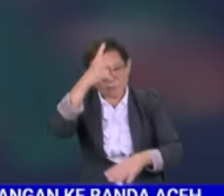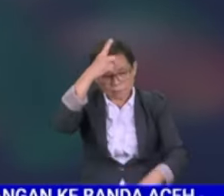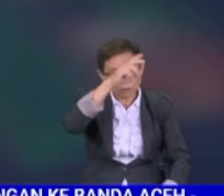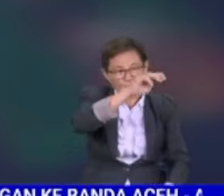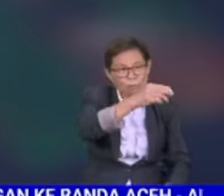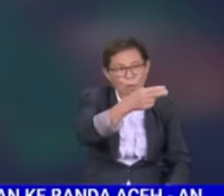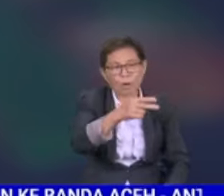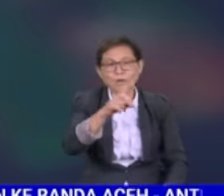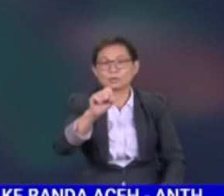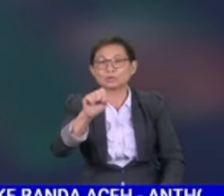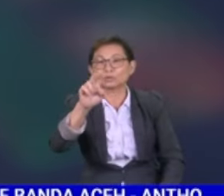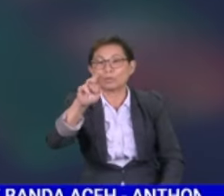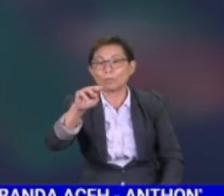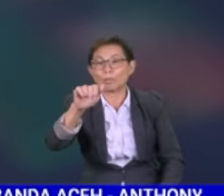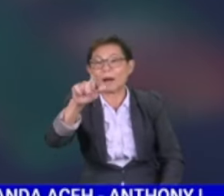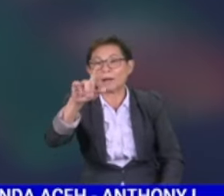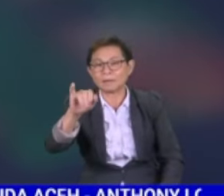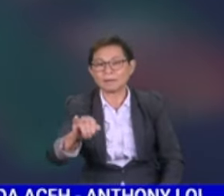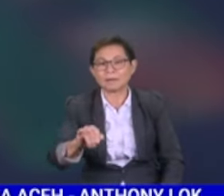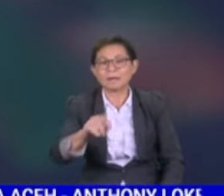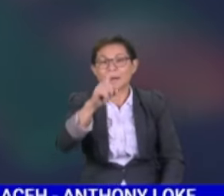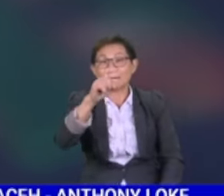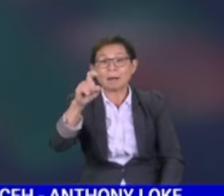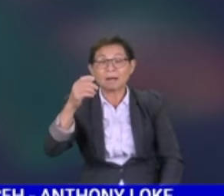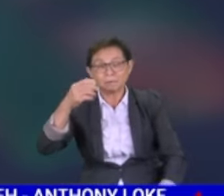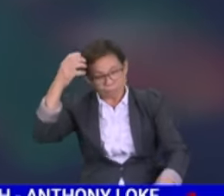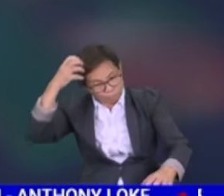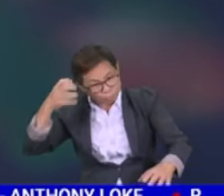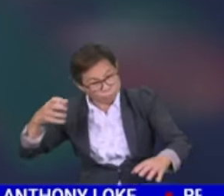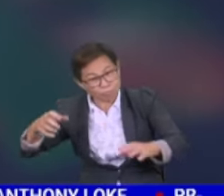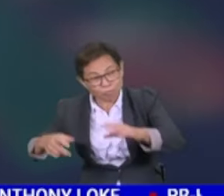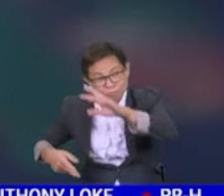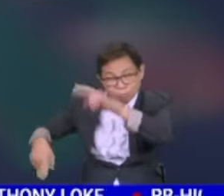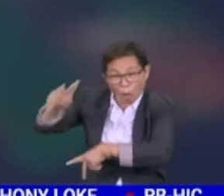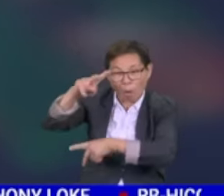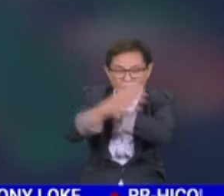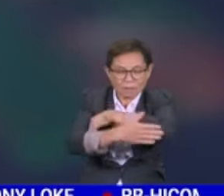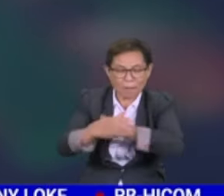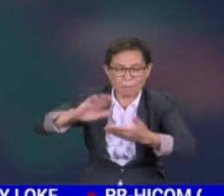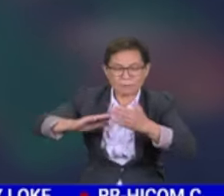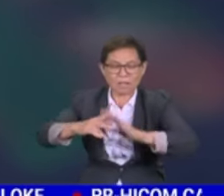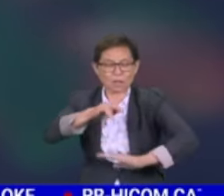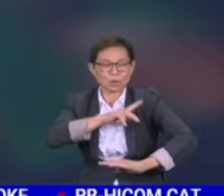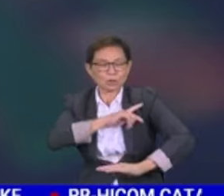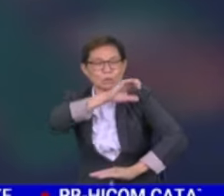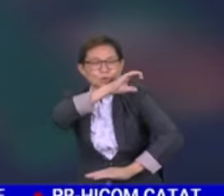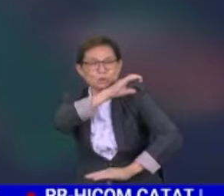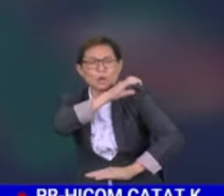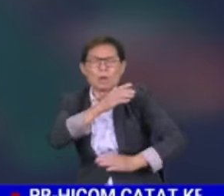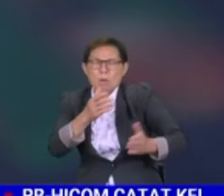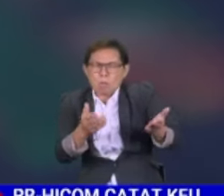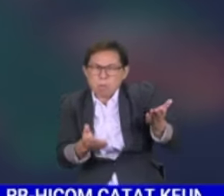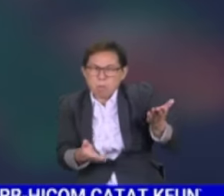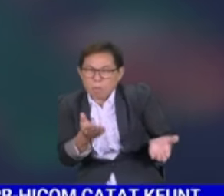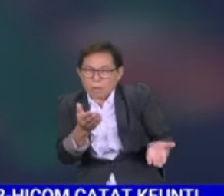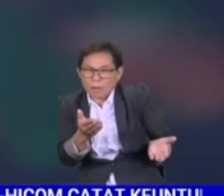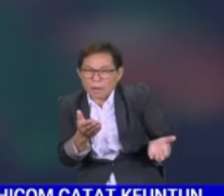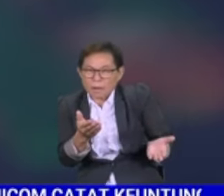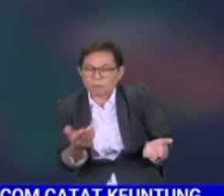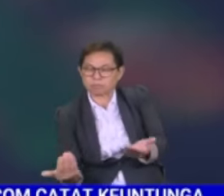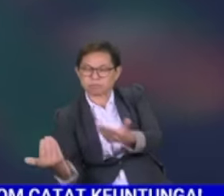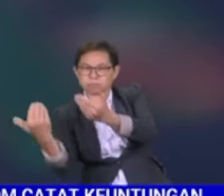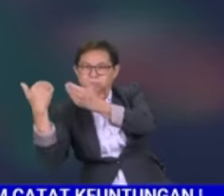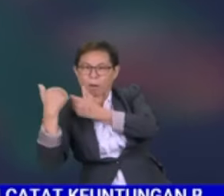Muhammad Somali Ridwan berkata bekas tekong negara Ahmad Jais Baharun yang kini menjadi ketua jurulatih berkemungkinan akan menggalas